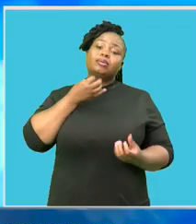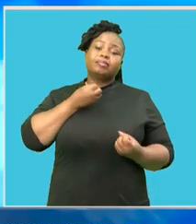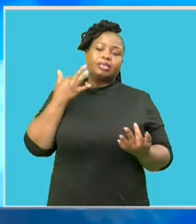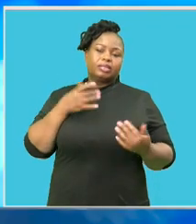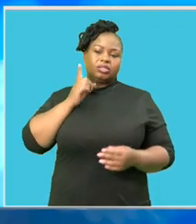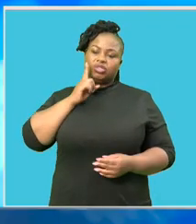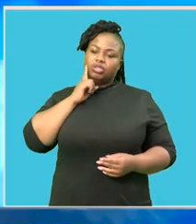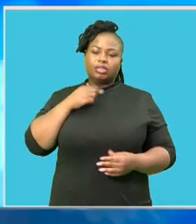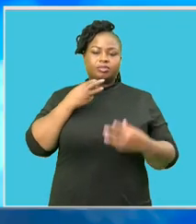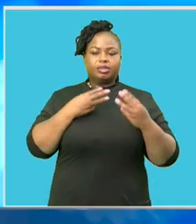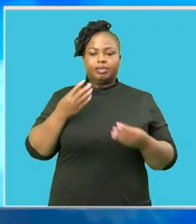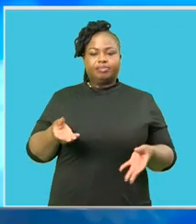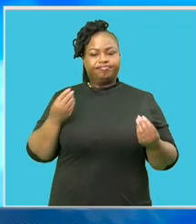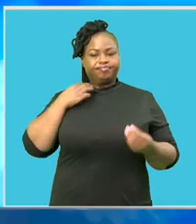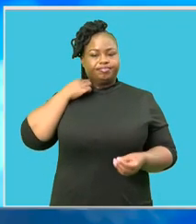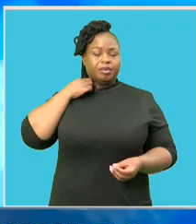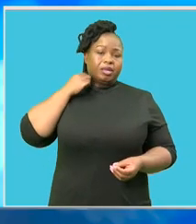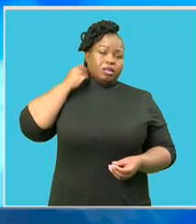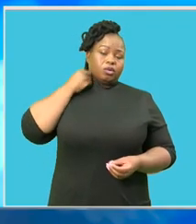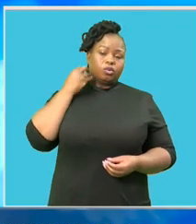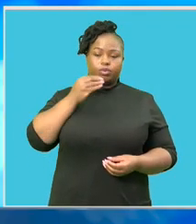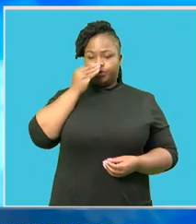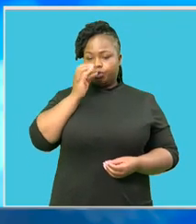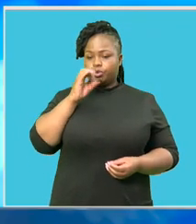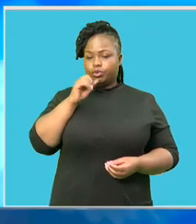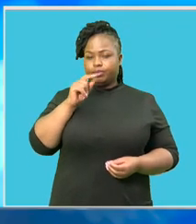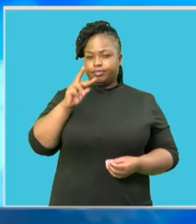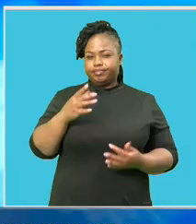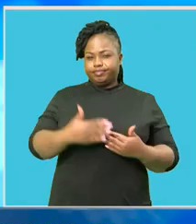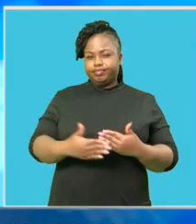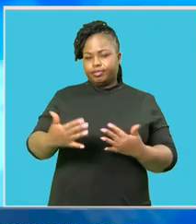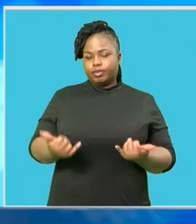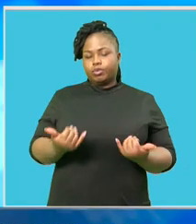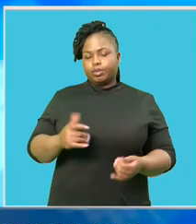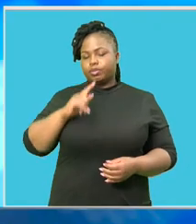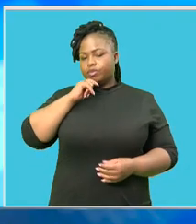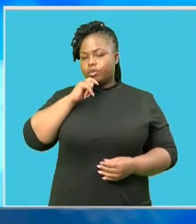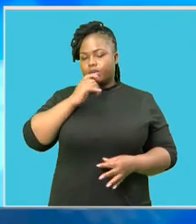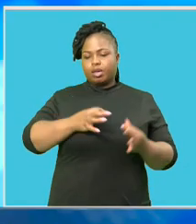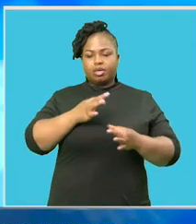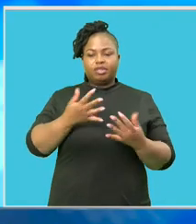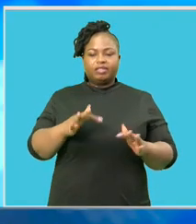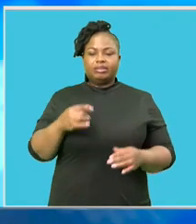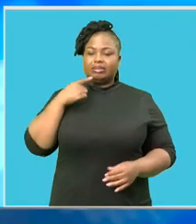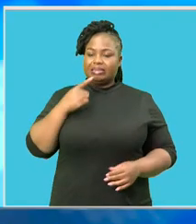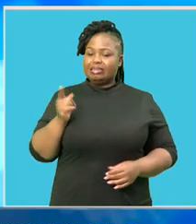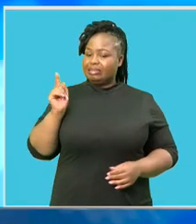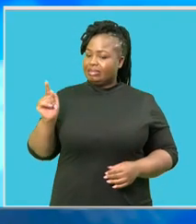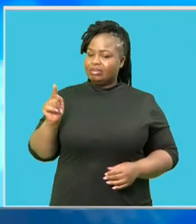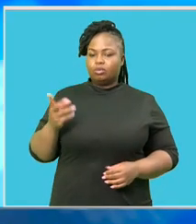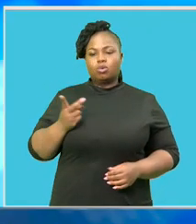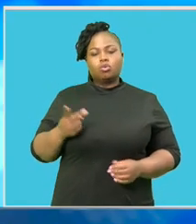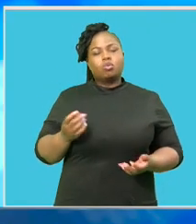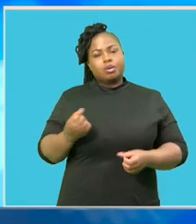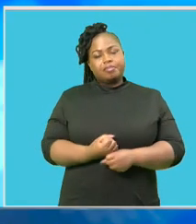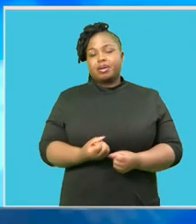utisha lagulizu elipela Eteta na machi luenda bange fute lili nyateru kusebe na mklanje kseni Ukwa hube uti o kukuza kubange la